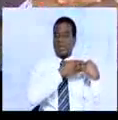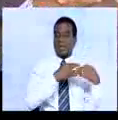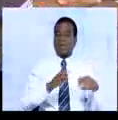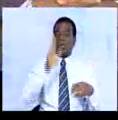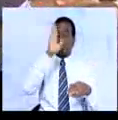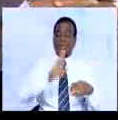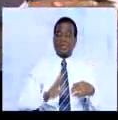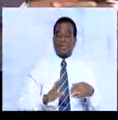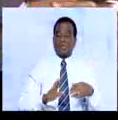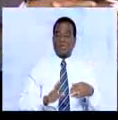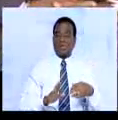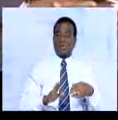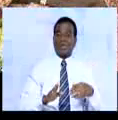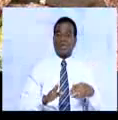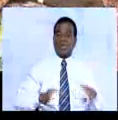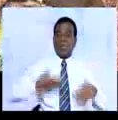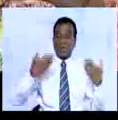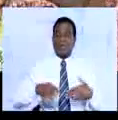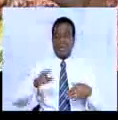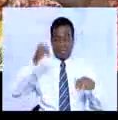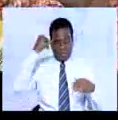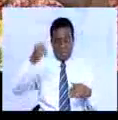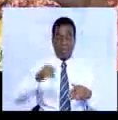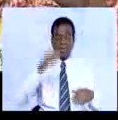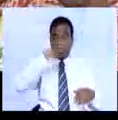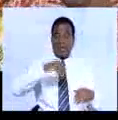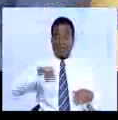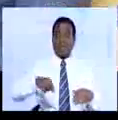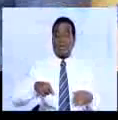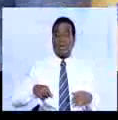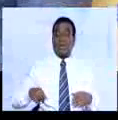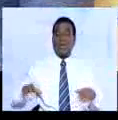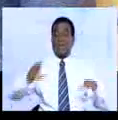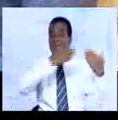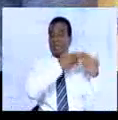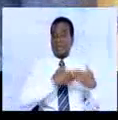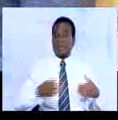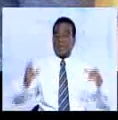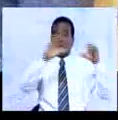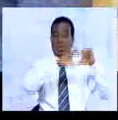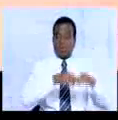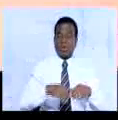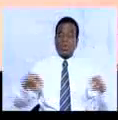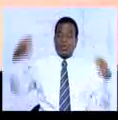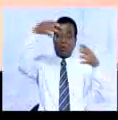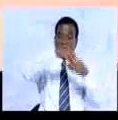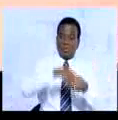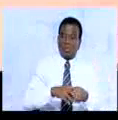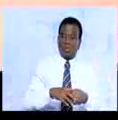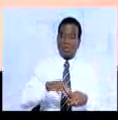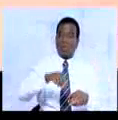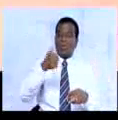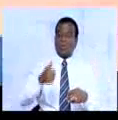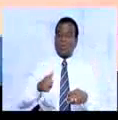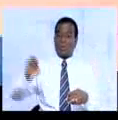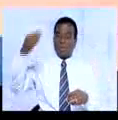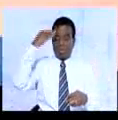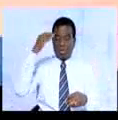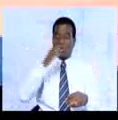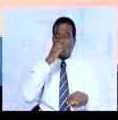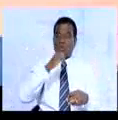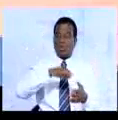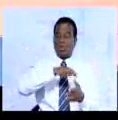saluant l'initiative du gouvernement, souhaite que soient associés les chefs de communauté et les propriétaires terriens. Outre le ministre des